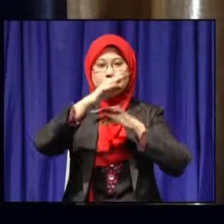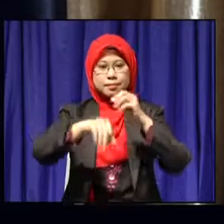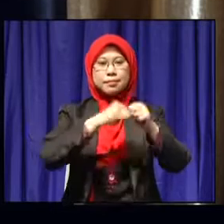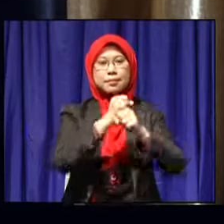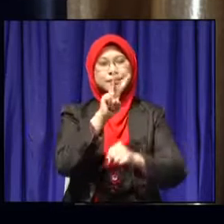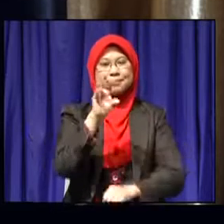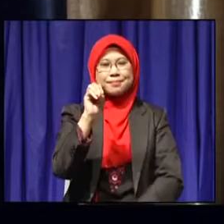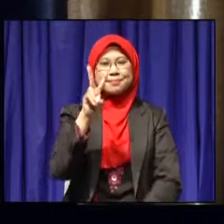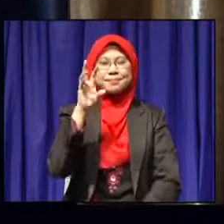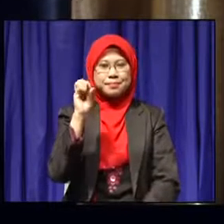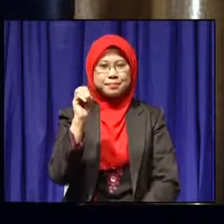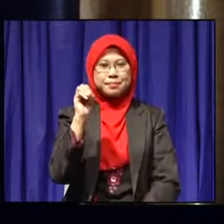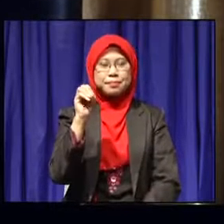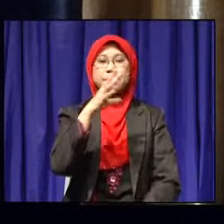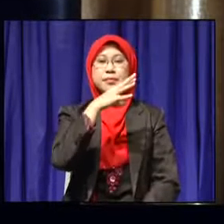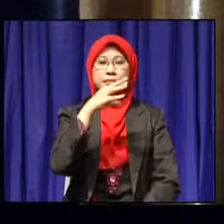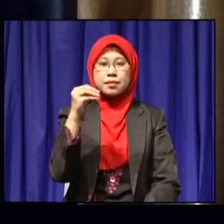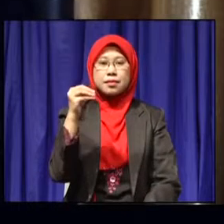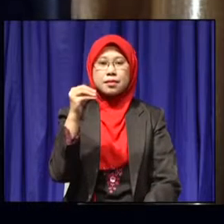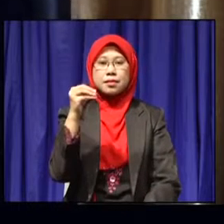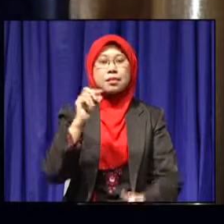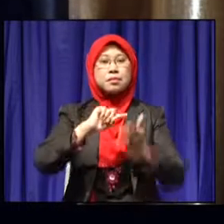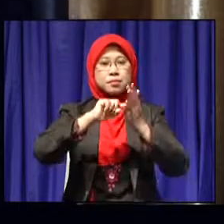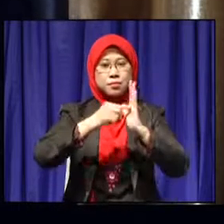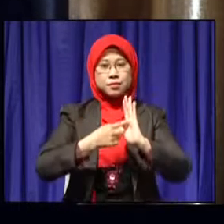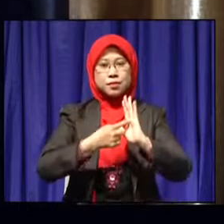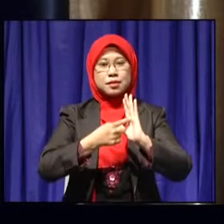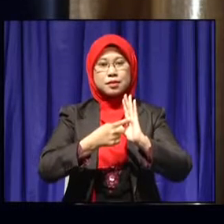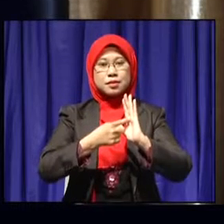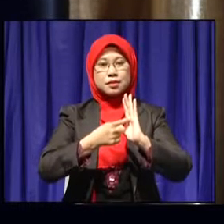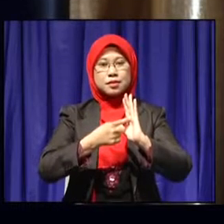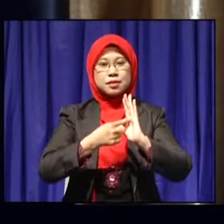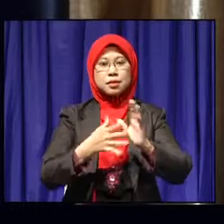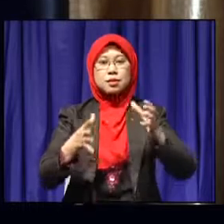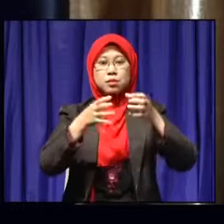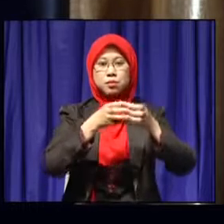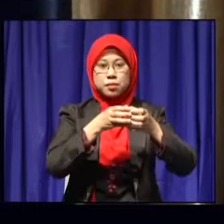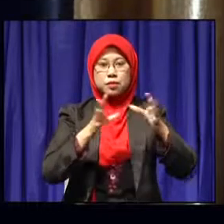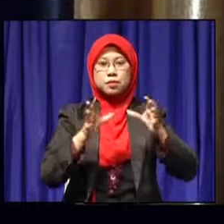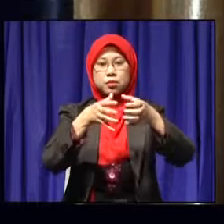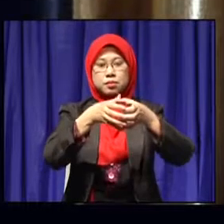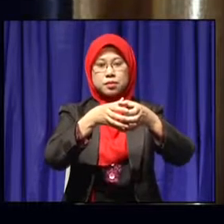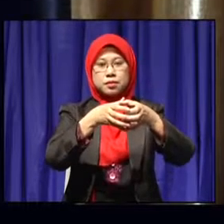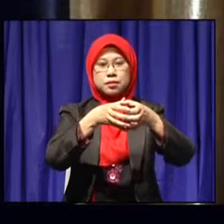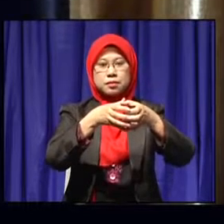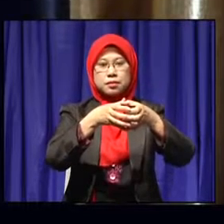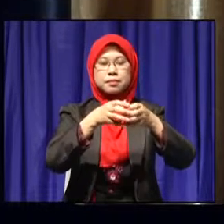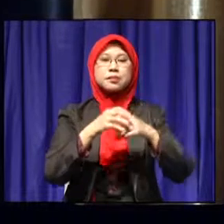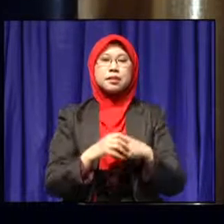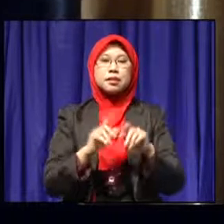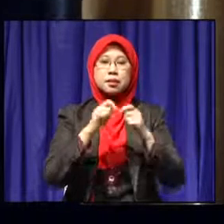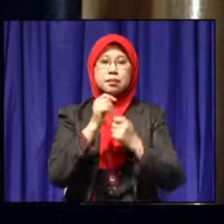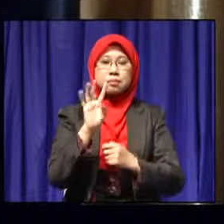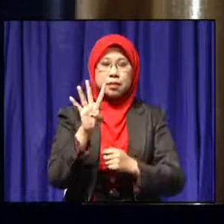tahun 2010 dan diharapkan Bermuda dengan kompor dan koordinat